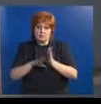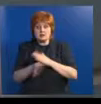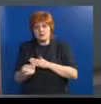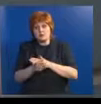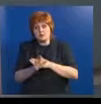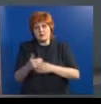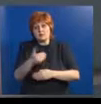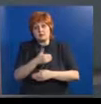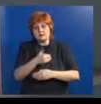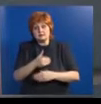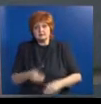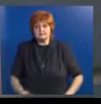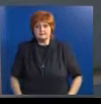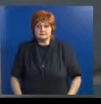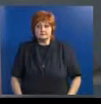знаю,